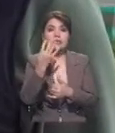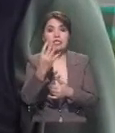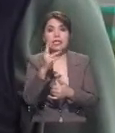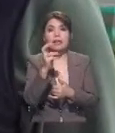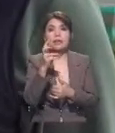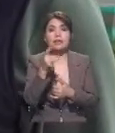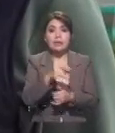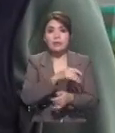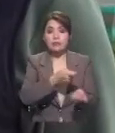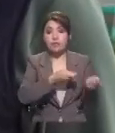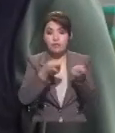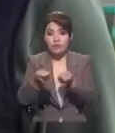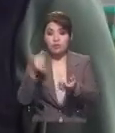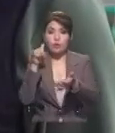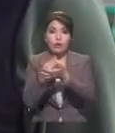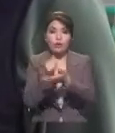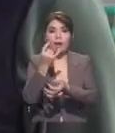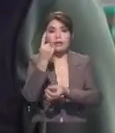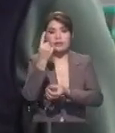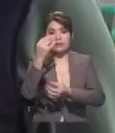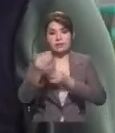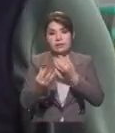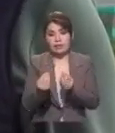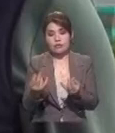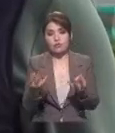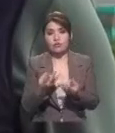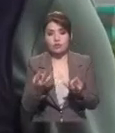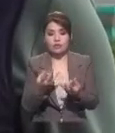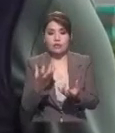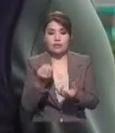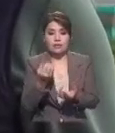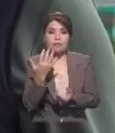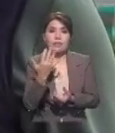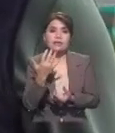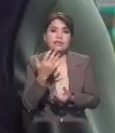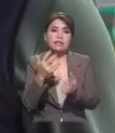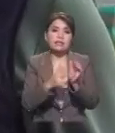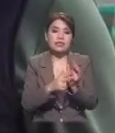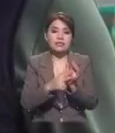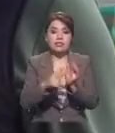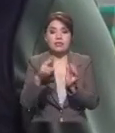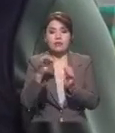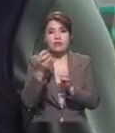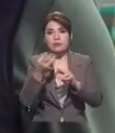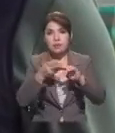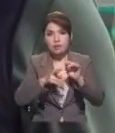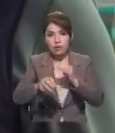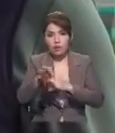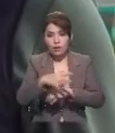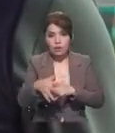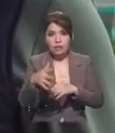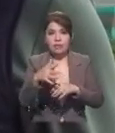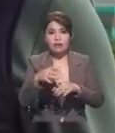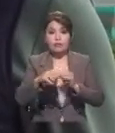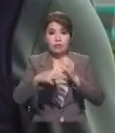оны орнату үшін бізге 1 сутка уақыт керек болады. Содан кейін негізі 5-ші, 8-ші, 12-ші магистральдар бір-бірімен жалғанғаннан